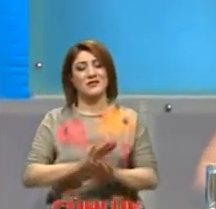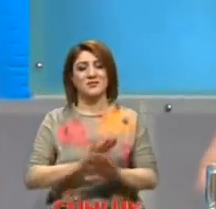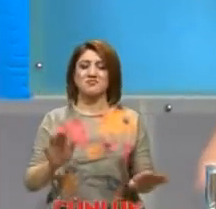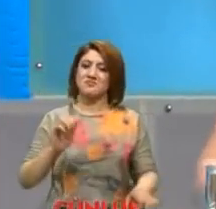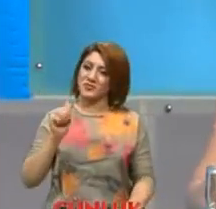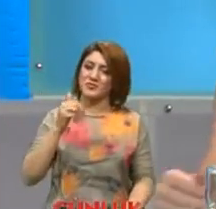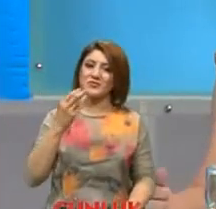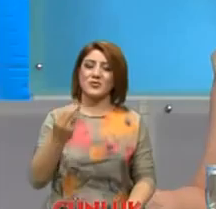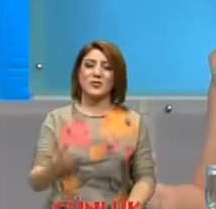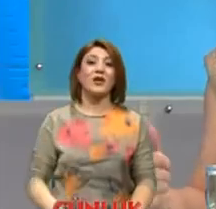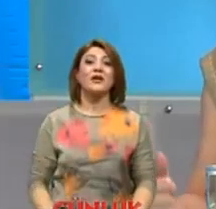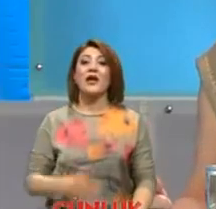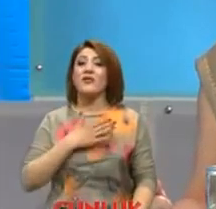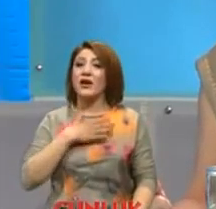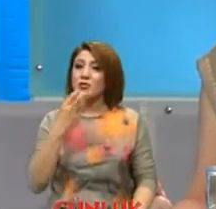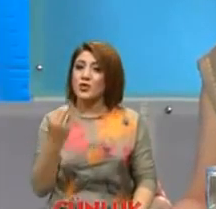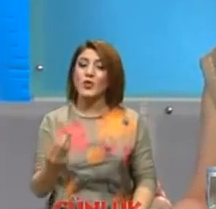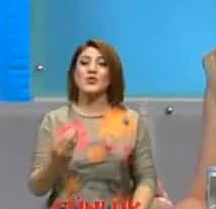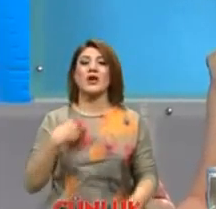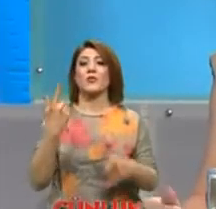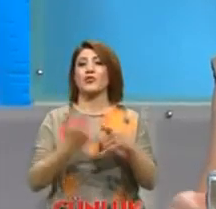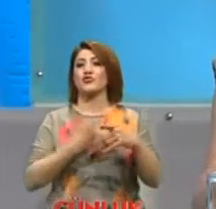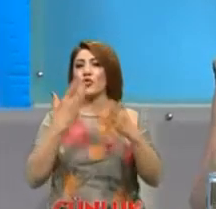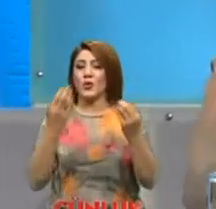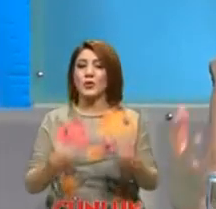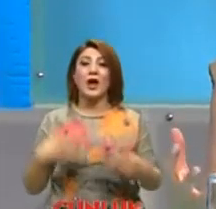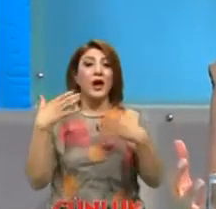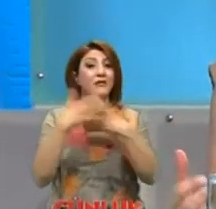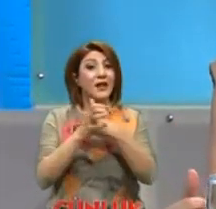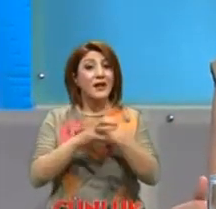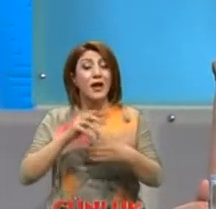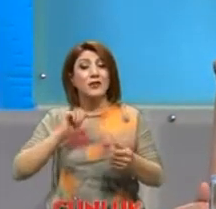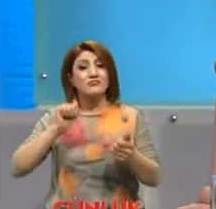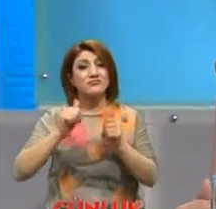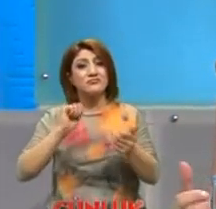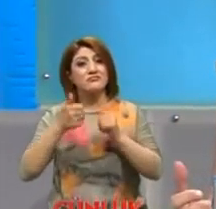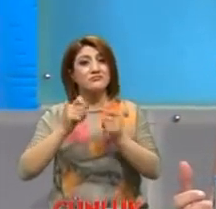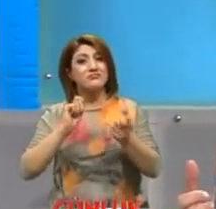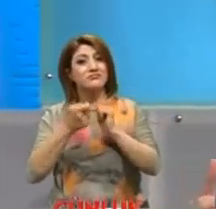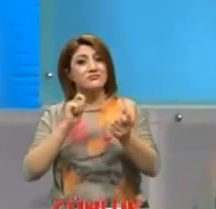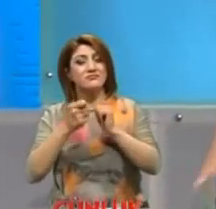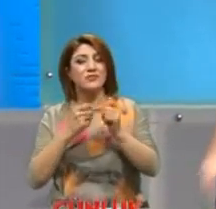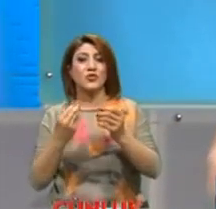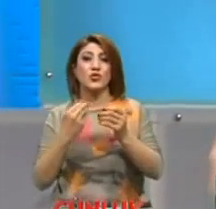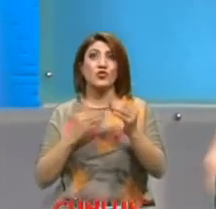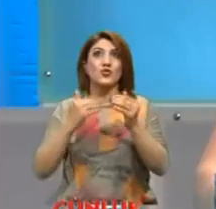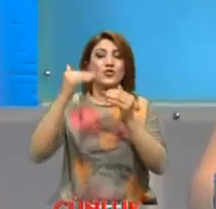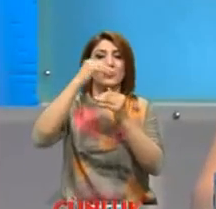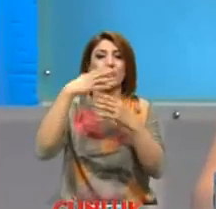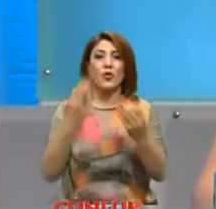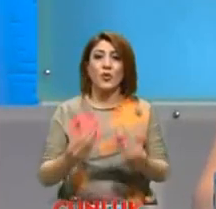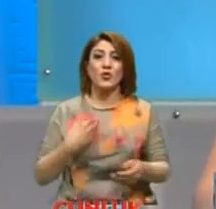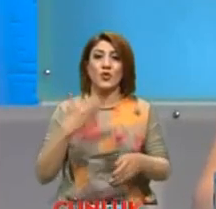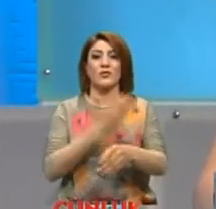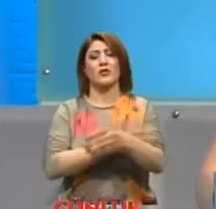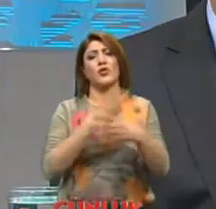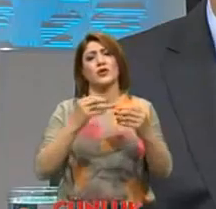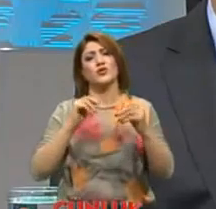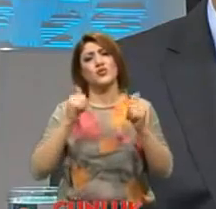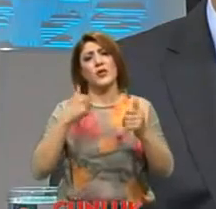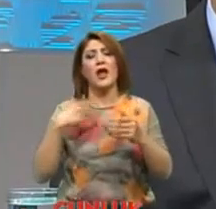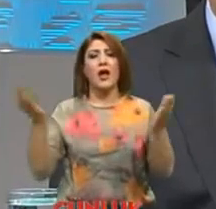Harika. Efendim çok güzel projeleriniz oluyor. Antalya her geçen gün biraz daha güzelleşiyor, kalkınıyor. Çok daha güzel bir şehir haline geliyor.